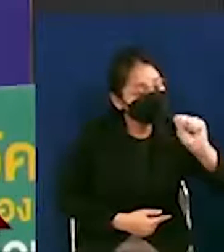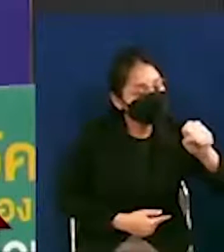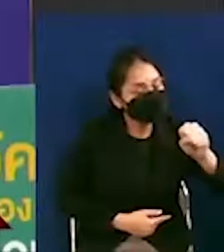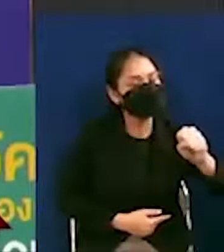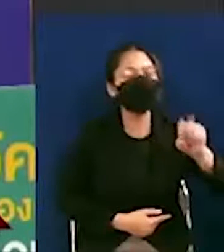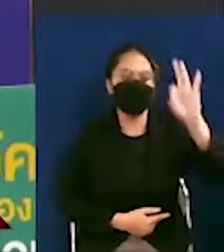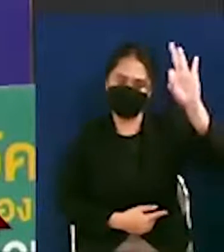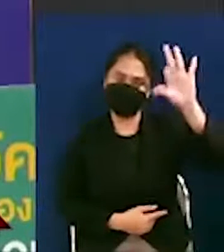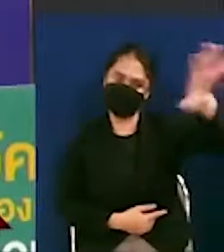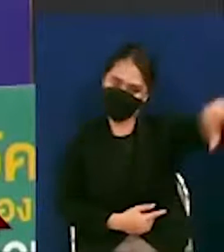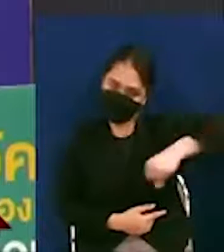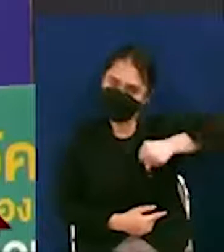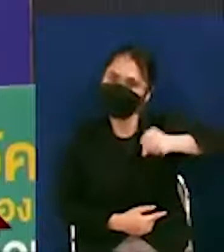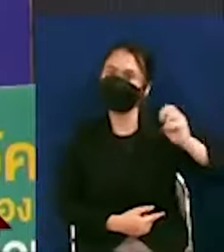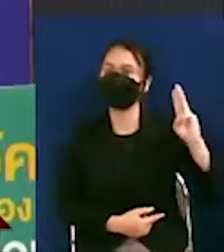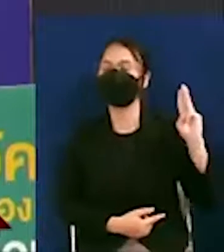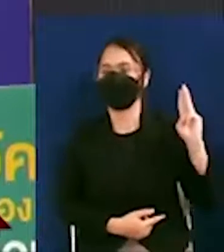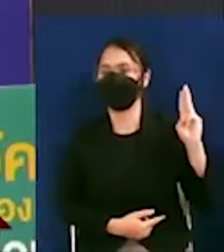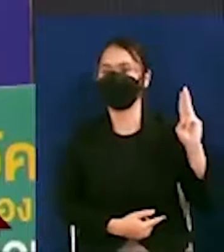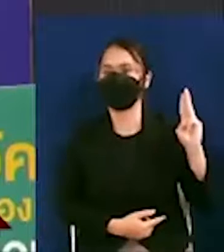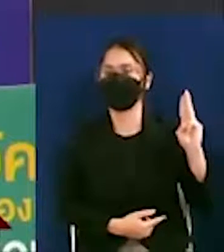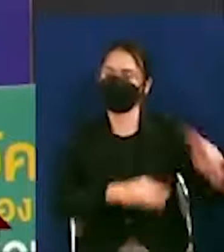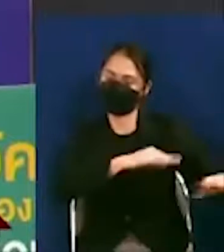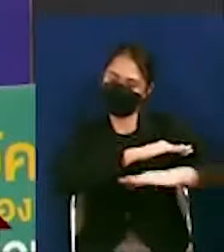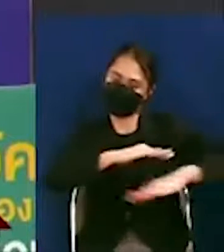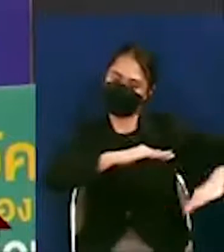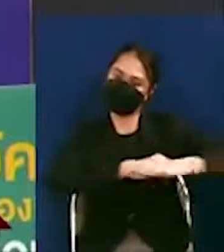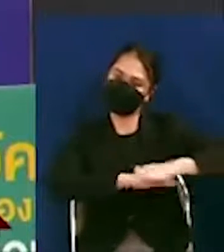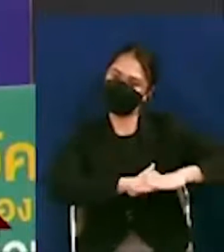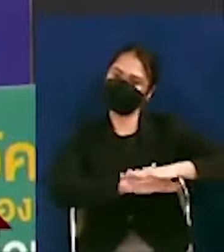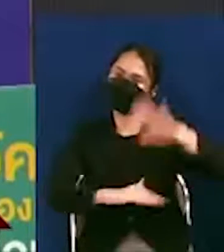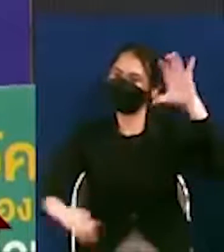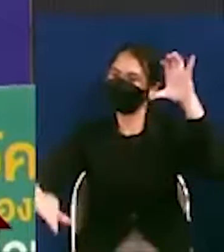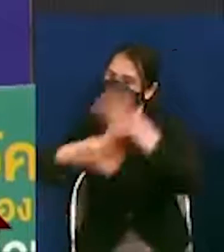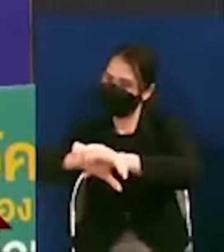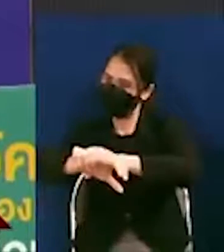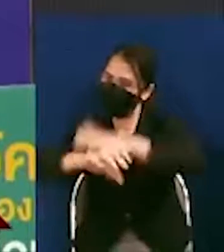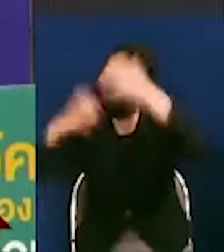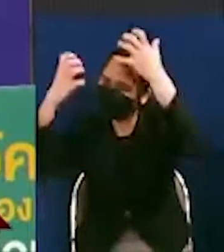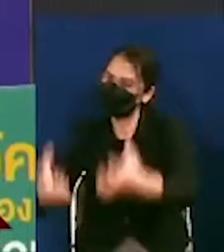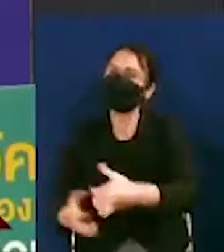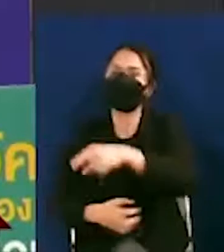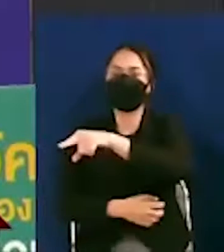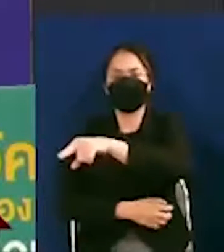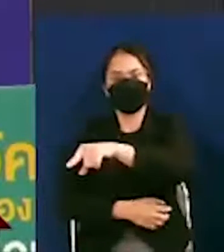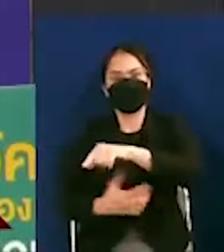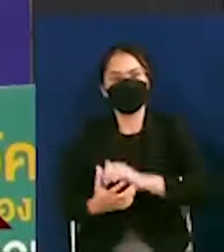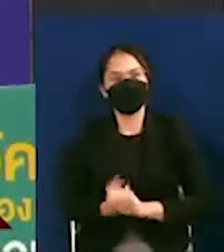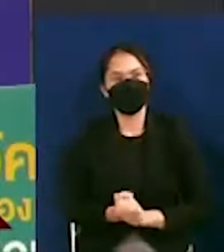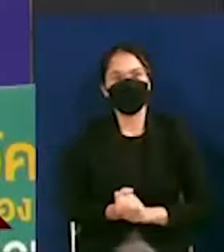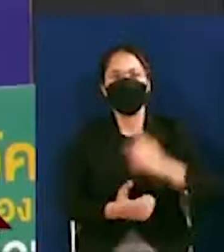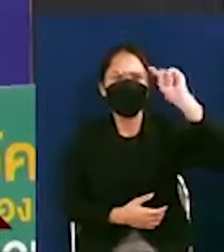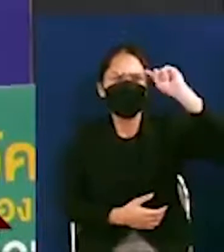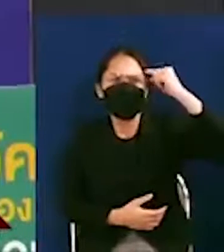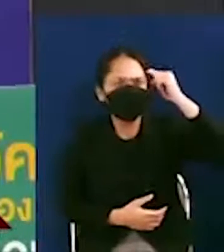ที่เหมือนกับต้องเสียเงินไปซื้อมาเนี่ยนะครับเป็นพยานเพื่อเอาผิดให้ถึงที่สุดแล้วก็เรียนยืนยันครับว่ายังไม่ท